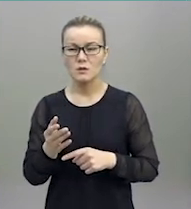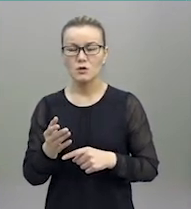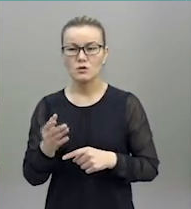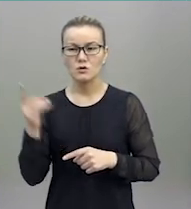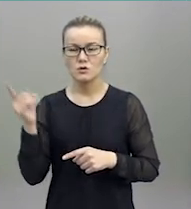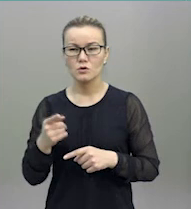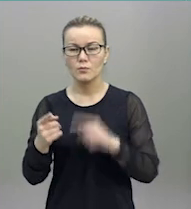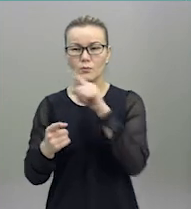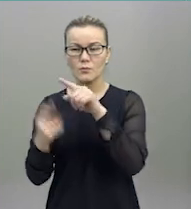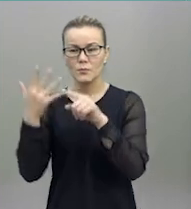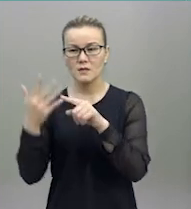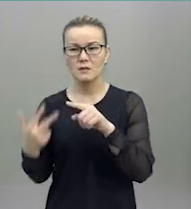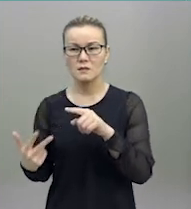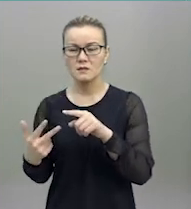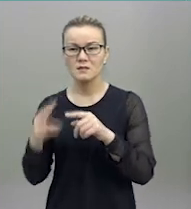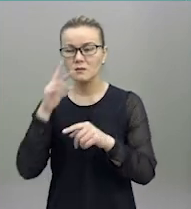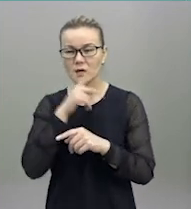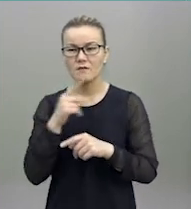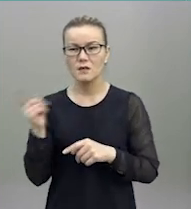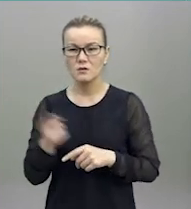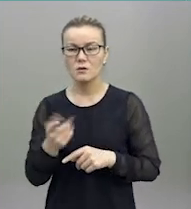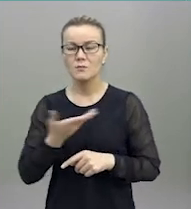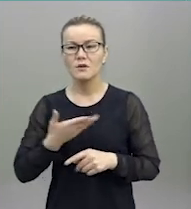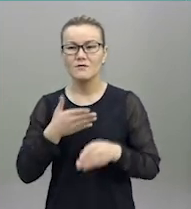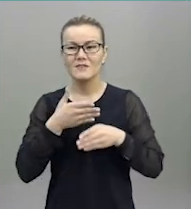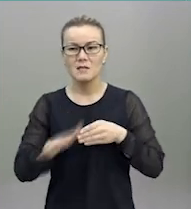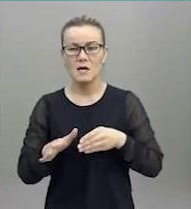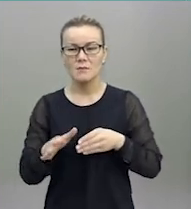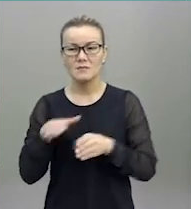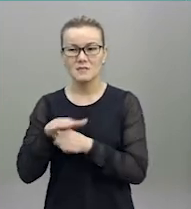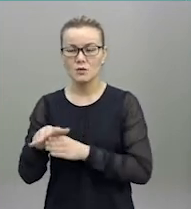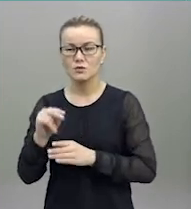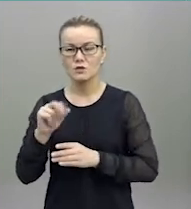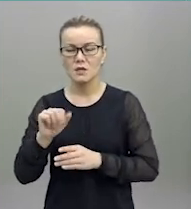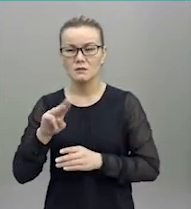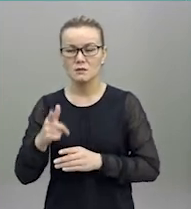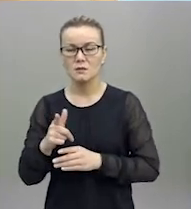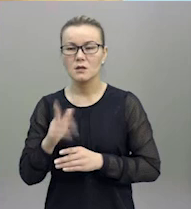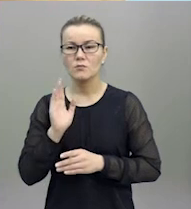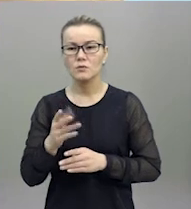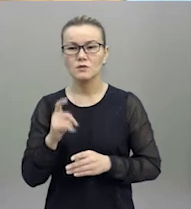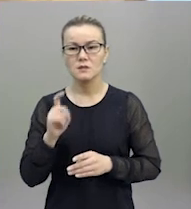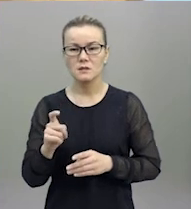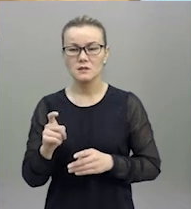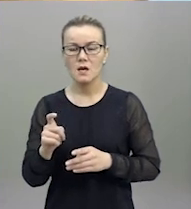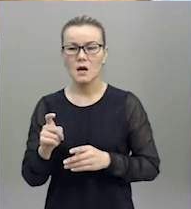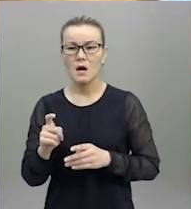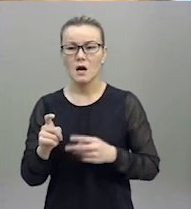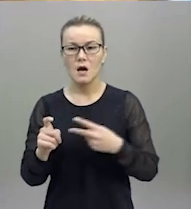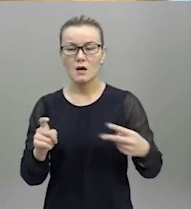это неправильная дробь поэтому мы выделяем целую часть и x у нас будет равен 1 целое